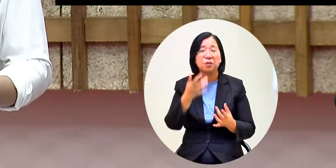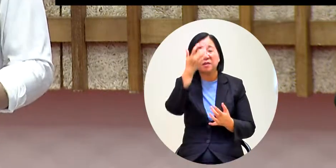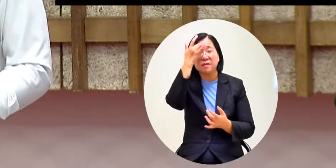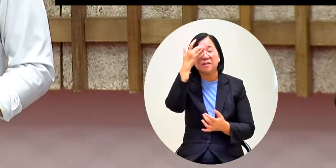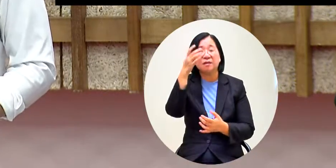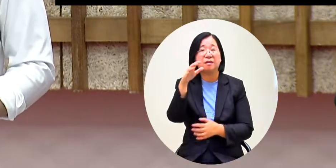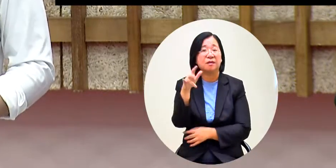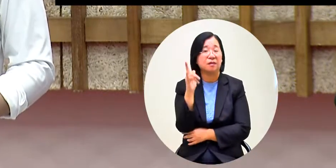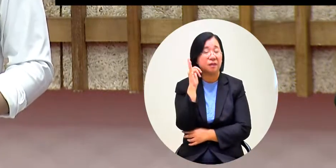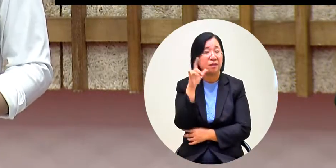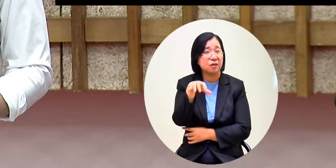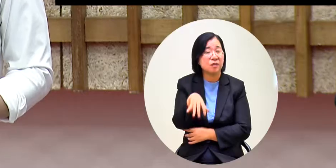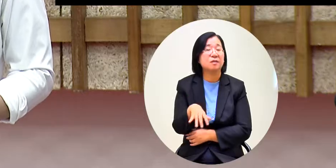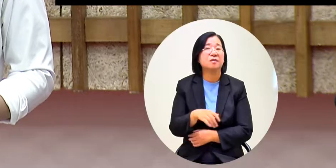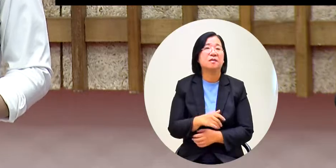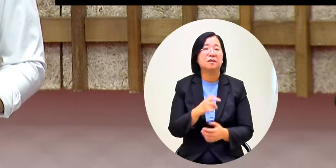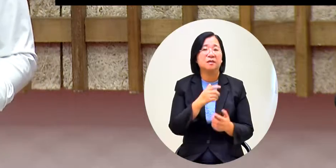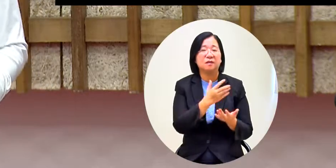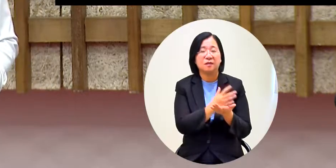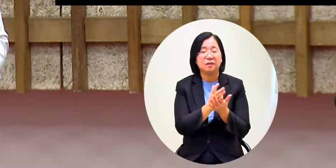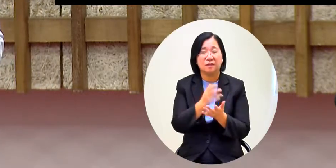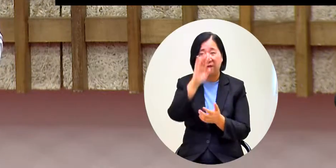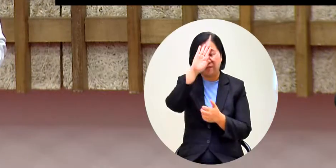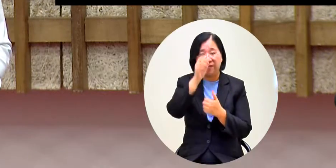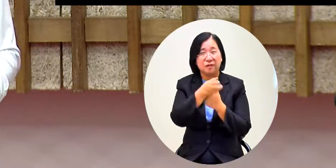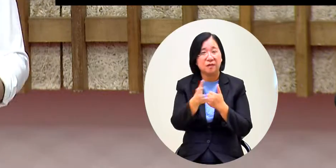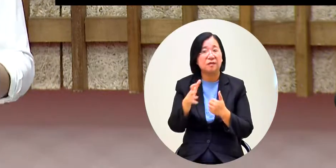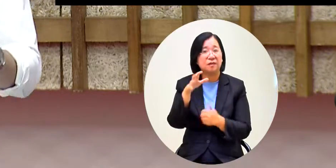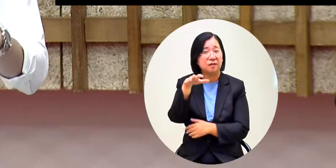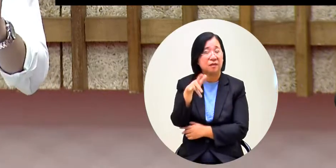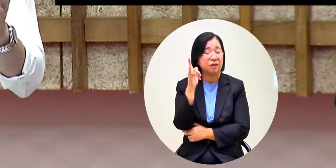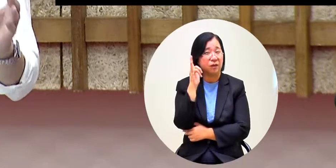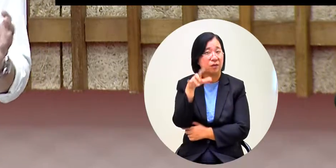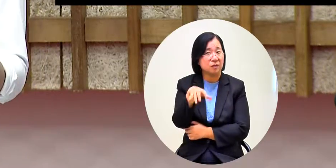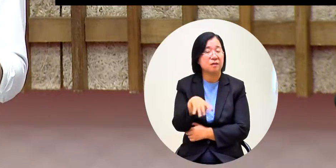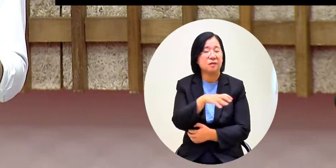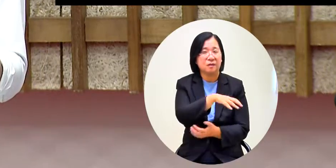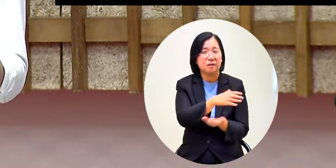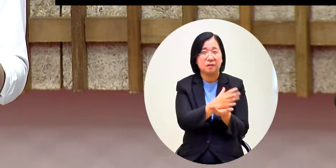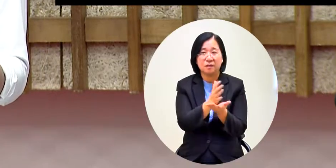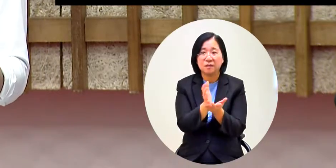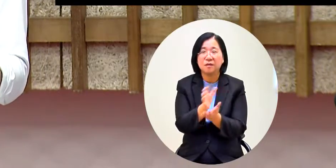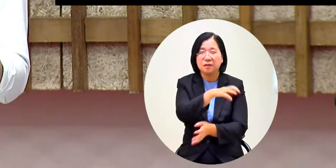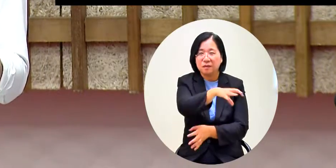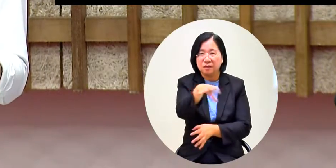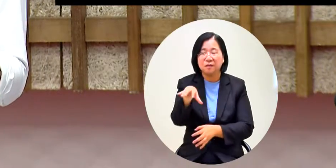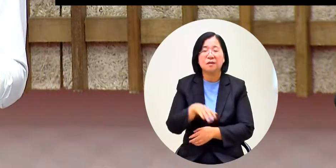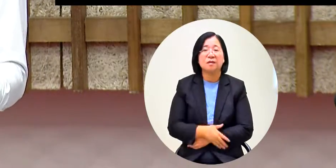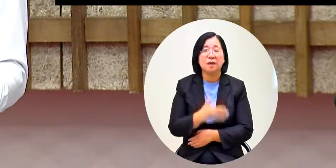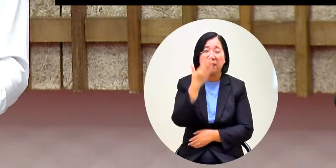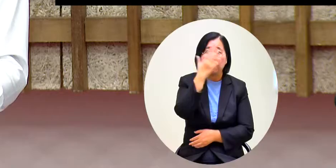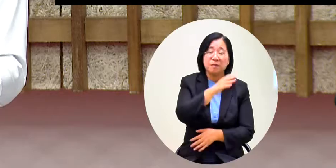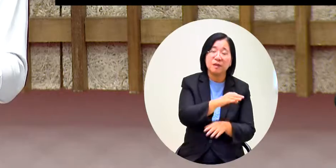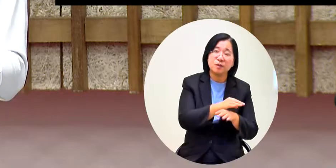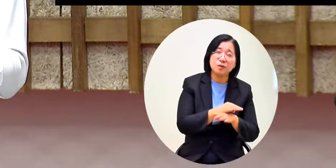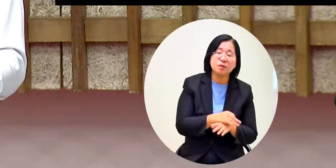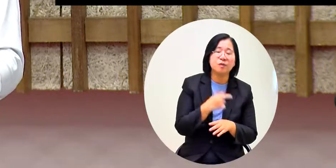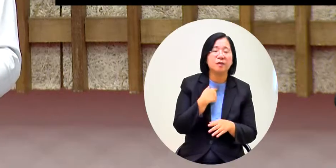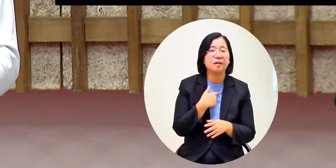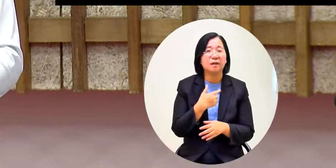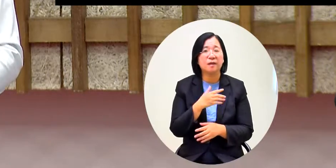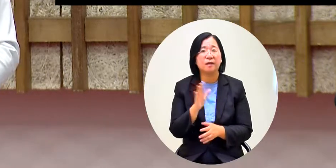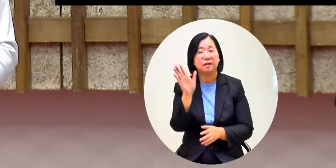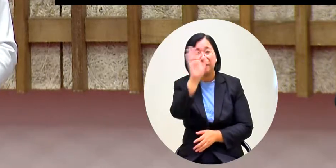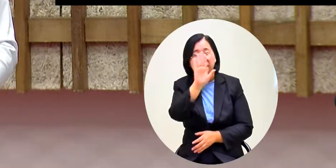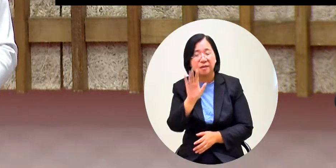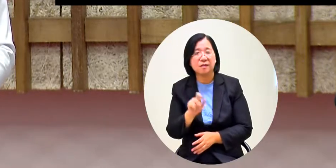或者是智慧候车站啊，或防疫候车站等等，都有不同，不管是在它这个美学上、造型上跟智慧运